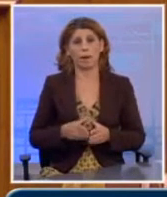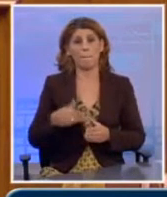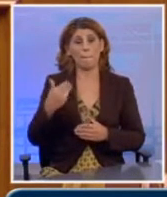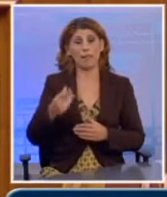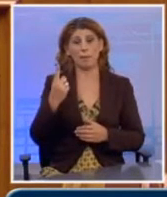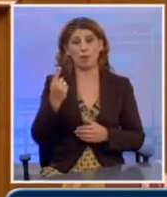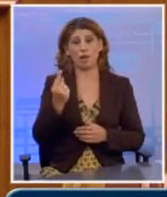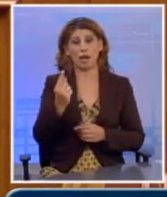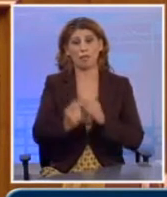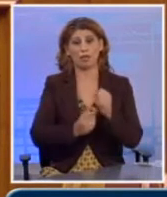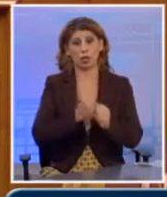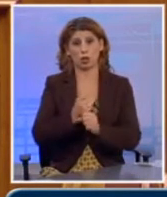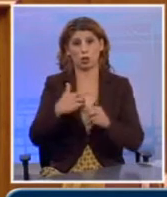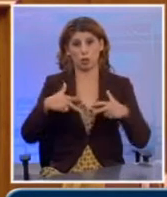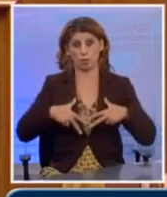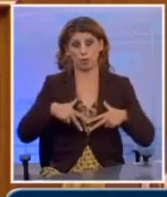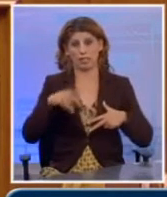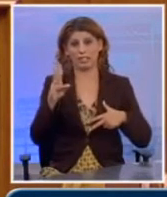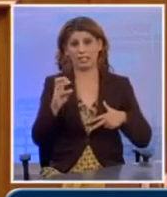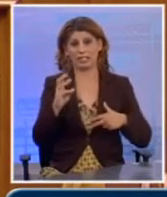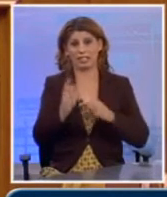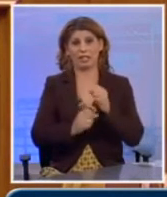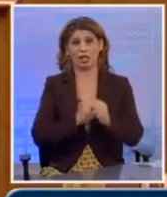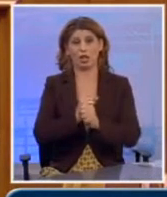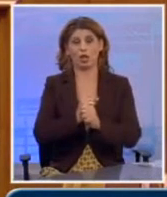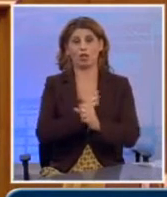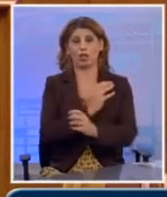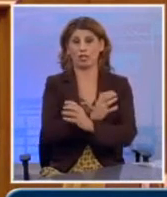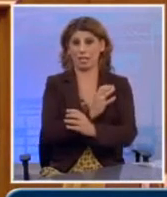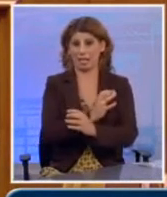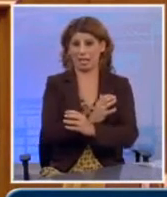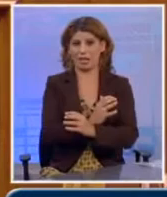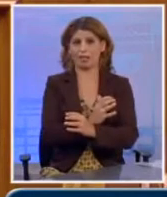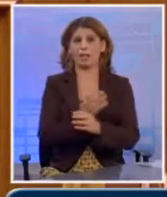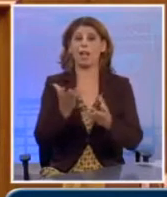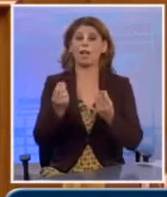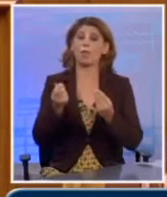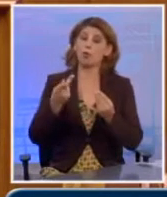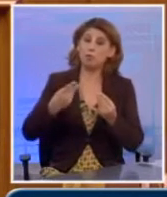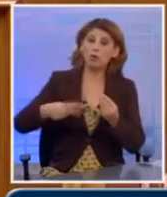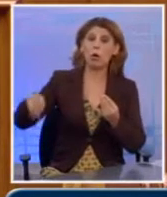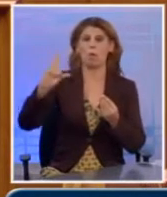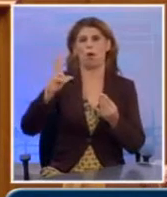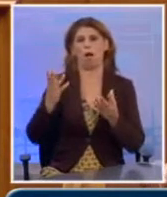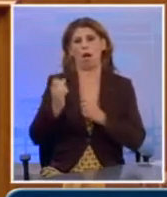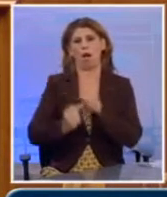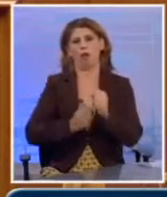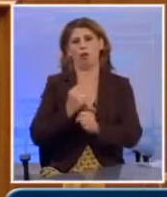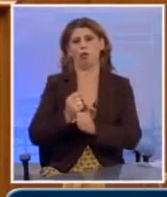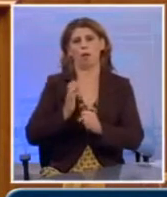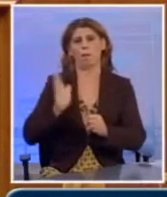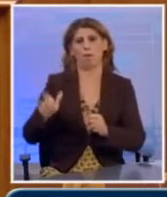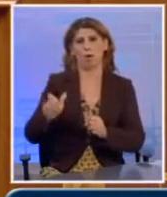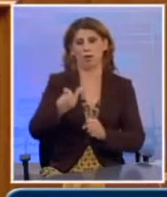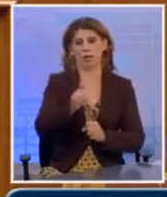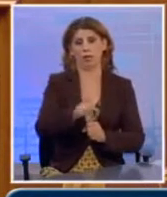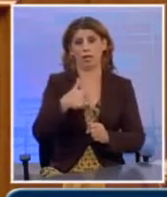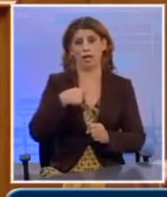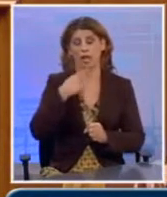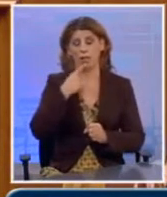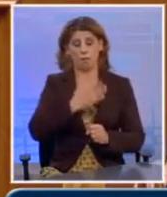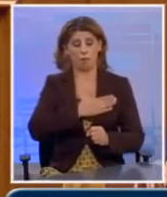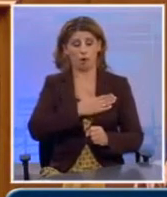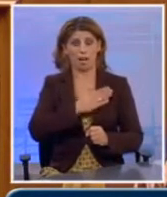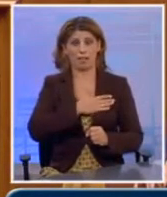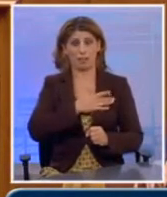1,5 χρόνο υπουργός, 30 περίπου χρόνια εισαγγελέας και πολλά περισσότερα χρόνια πολίτης. Θα μιλήσω μέσα από την καρδιά